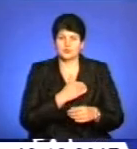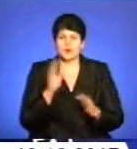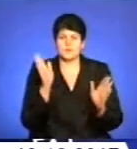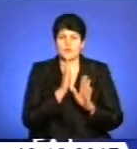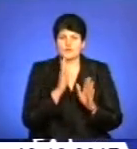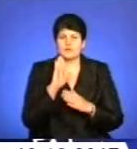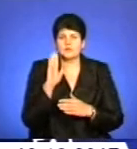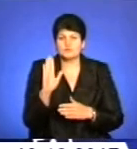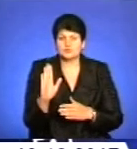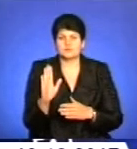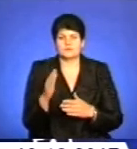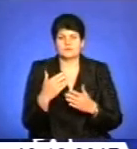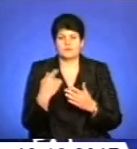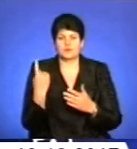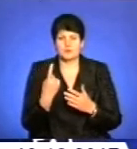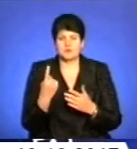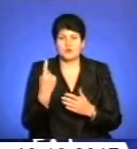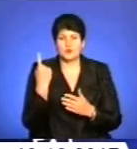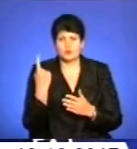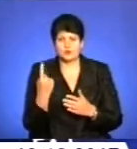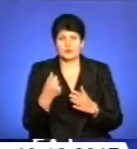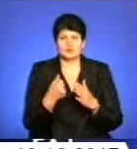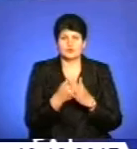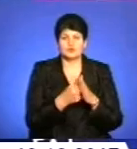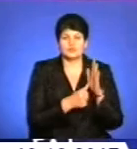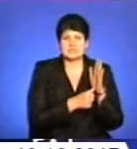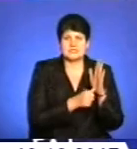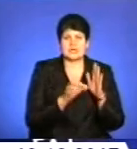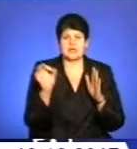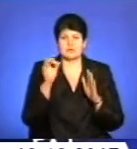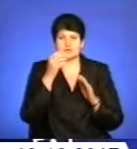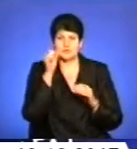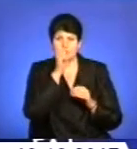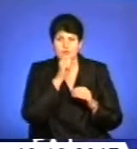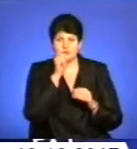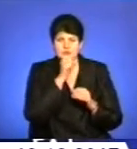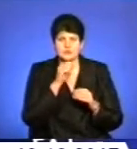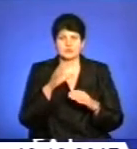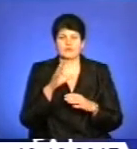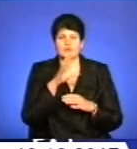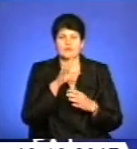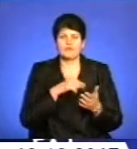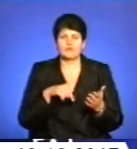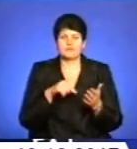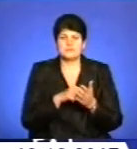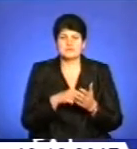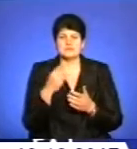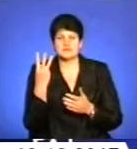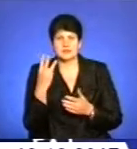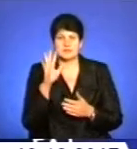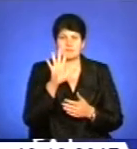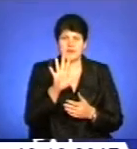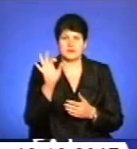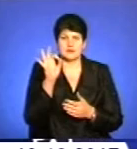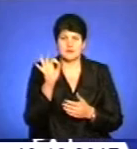області коливатиметься в межах 1-6 градусів морозу. По місту на цю ніч 3-5 градусів морозу.